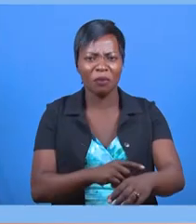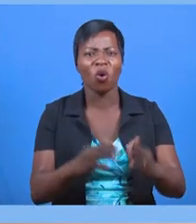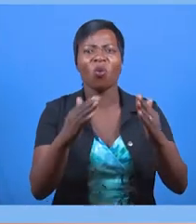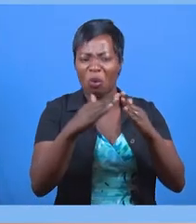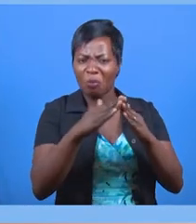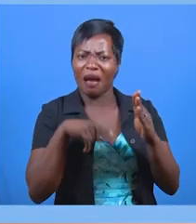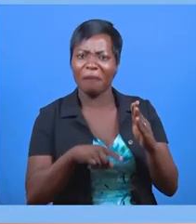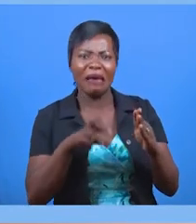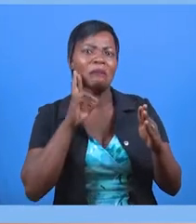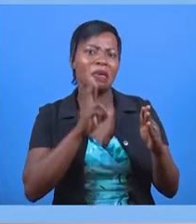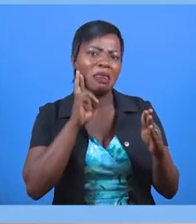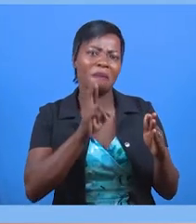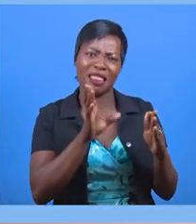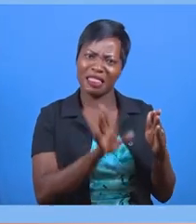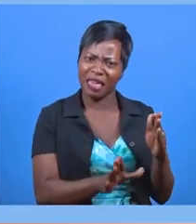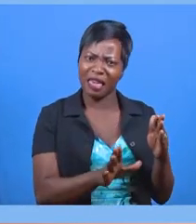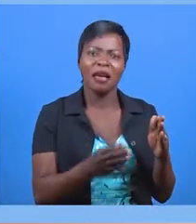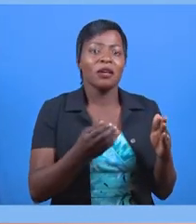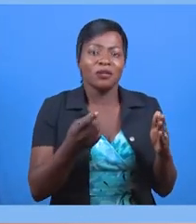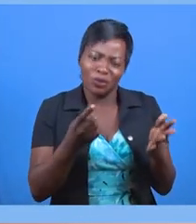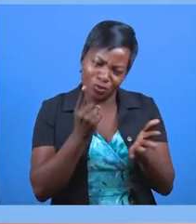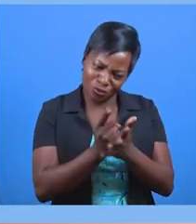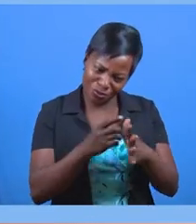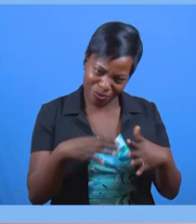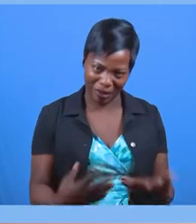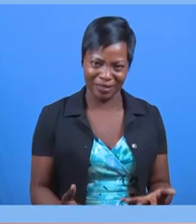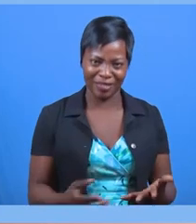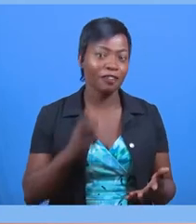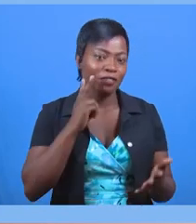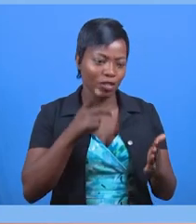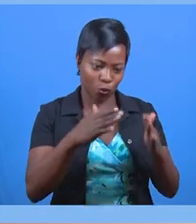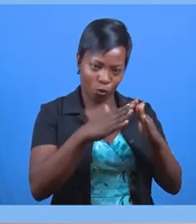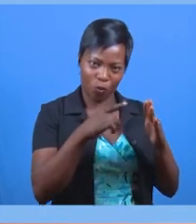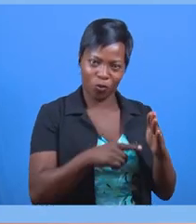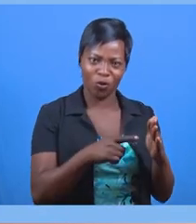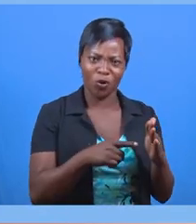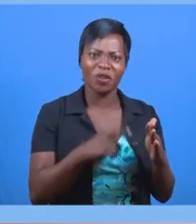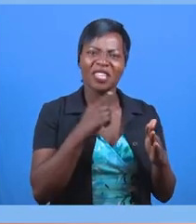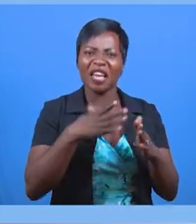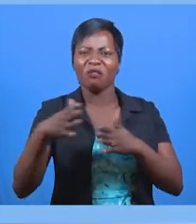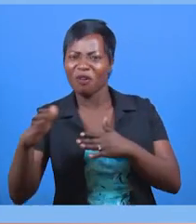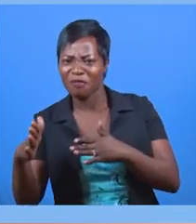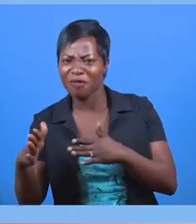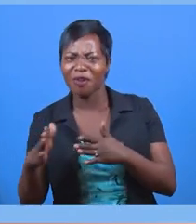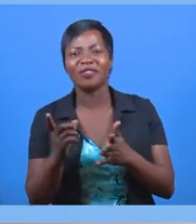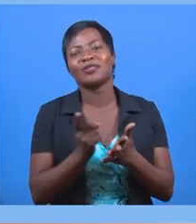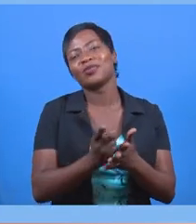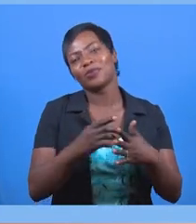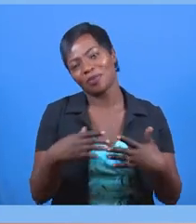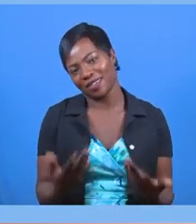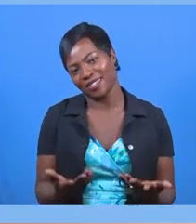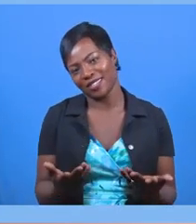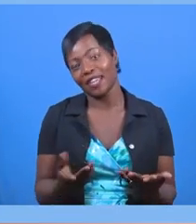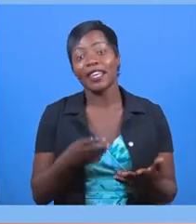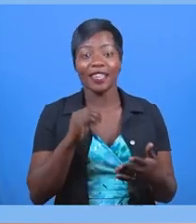Zvino unodini kona idokta? Unodzinga here? Nekuti mataura manyatsotsanangura kuti Muyenzi munhu wamusingagare naye.